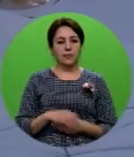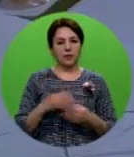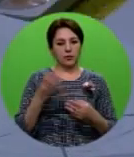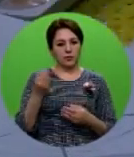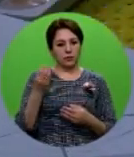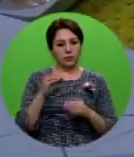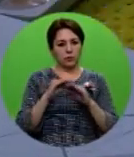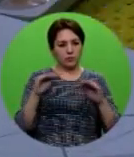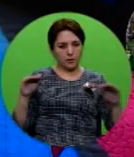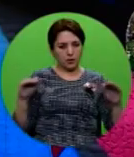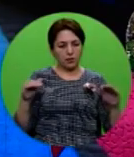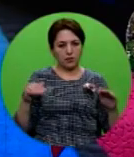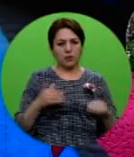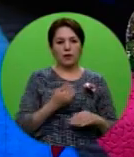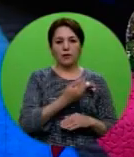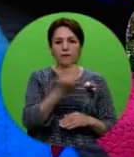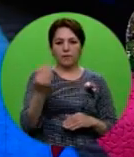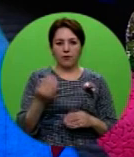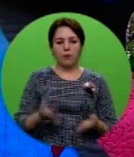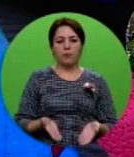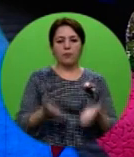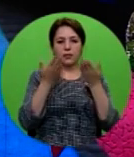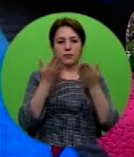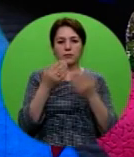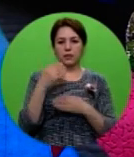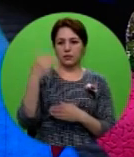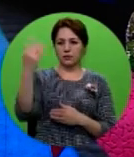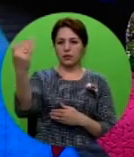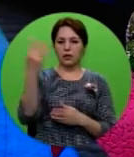Опять-таки, ребята, вы поднимаете лист, смотрите.